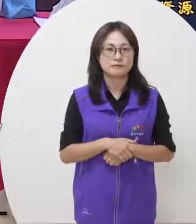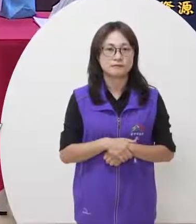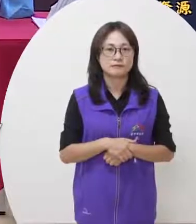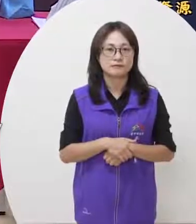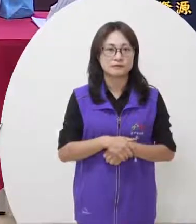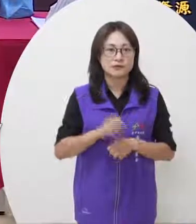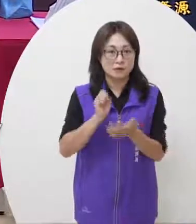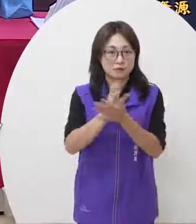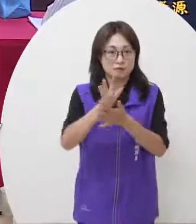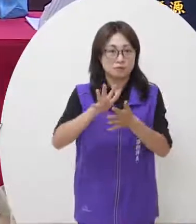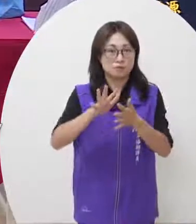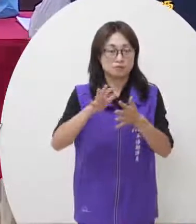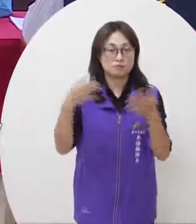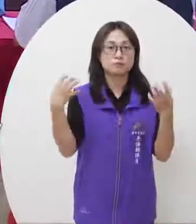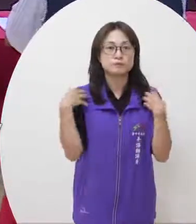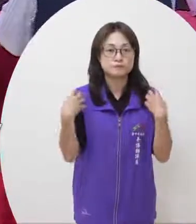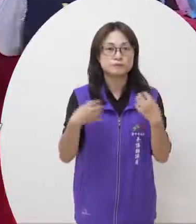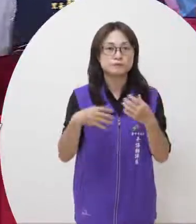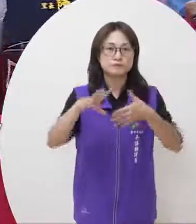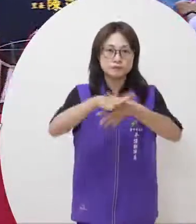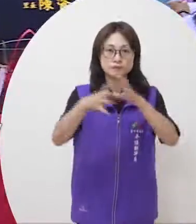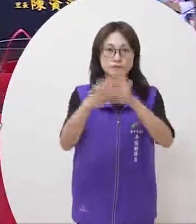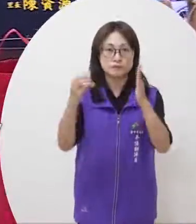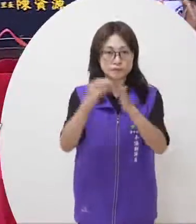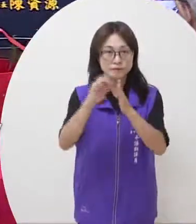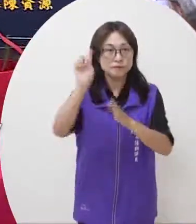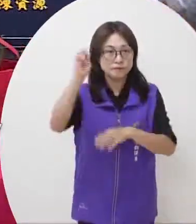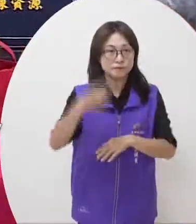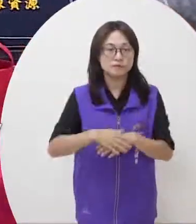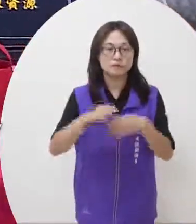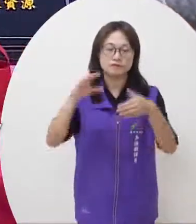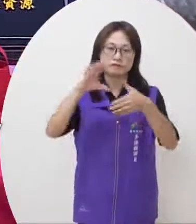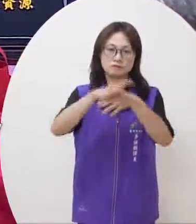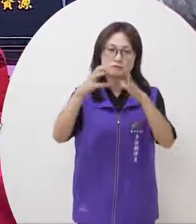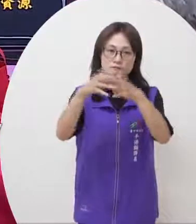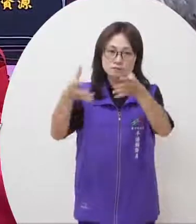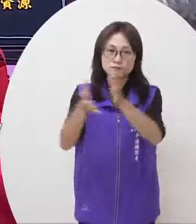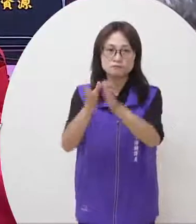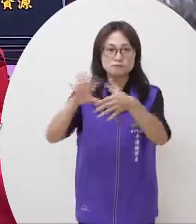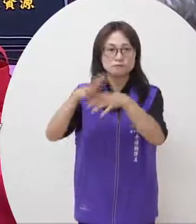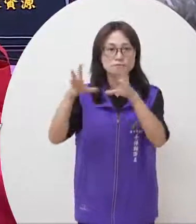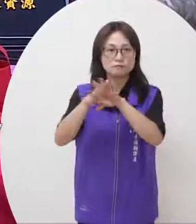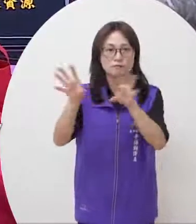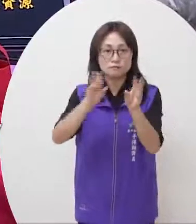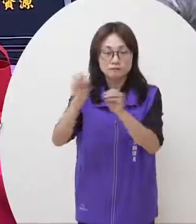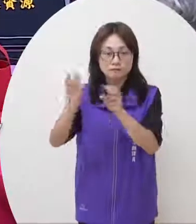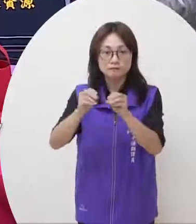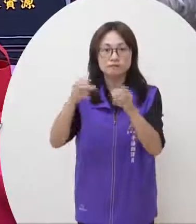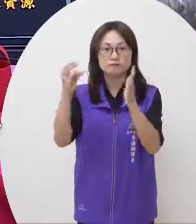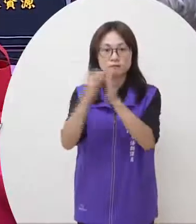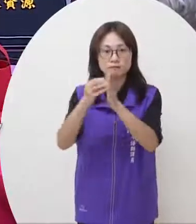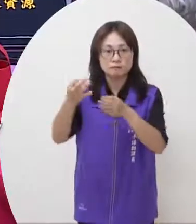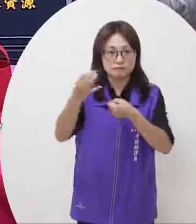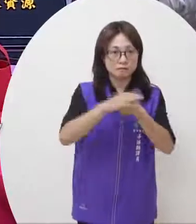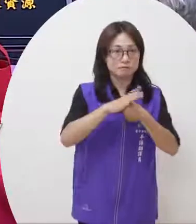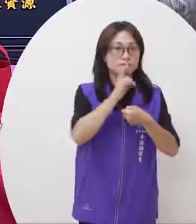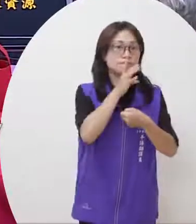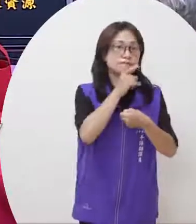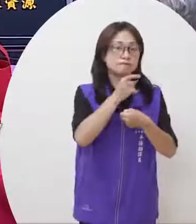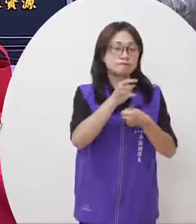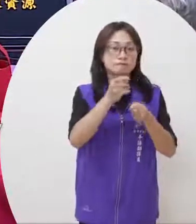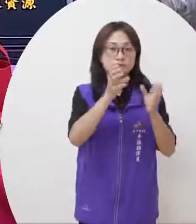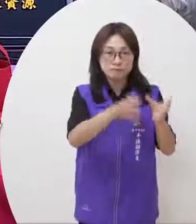关文化局，案由文化部文化资产局109年度补助本局办理林森